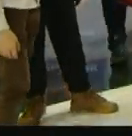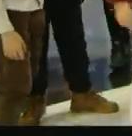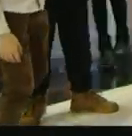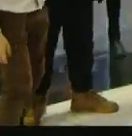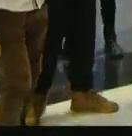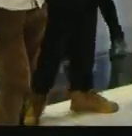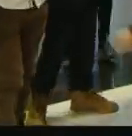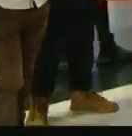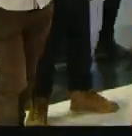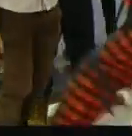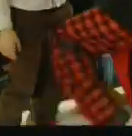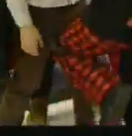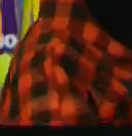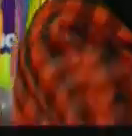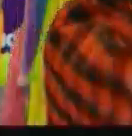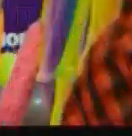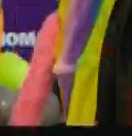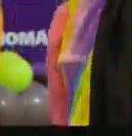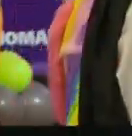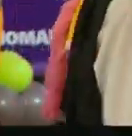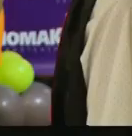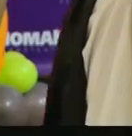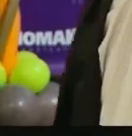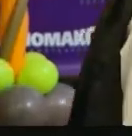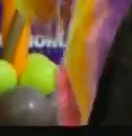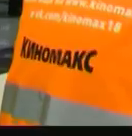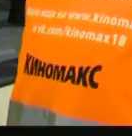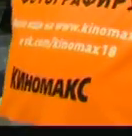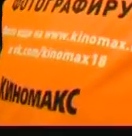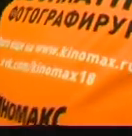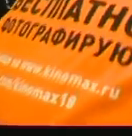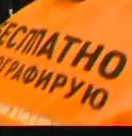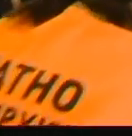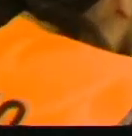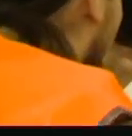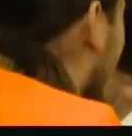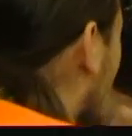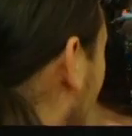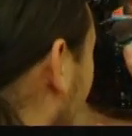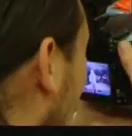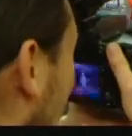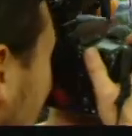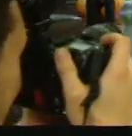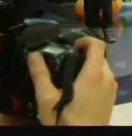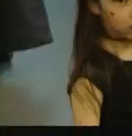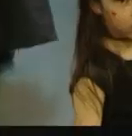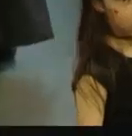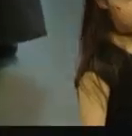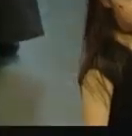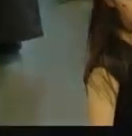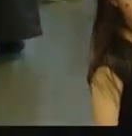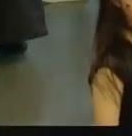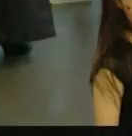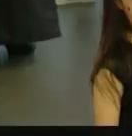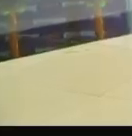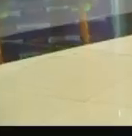По доброй традиции киноцентр «Киномакс» до выхода мультфильма «Семейка Адамс» в широкий прокат организовал предпремьерный показ. Зрители к показу